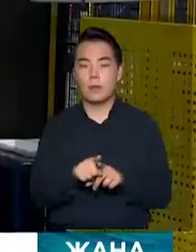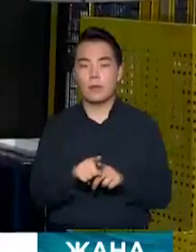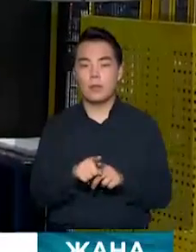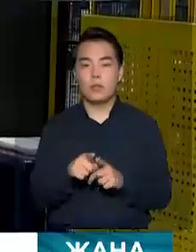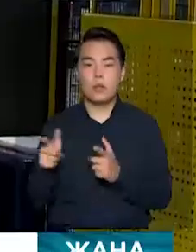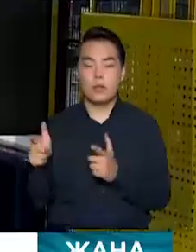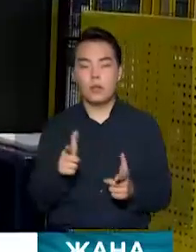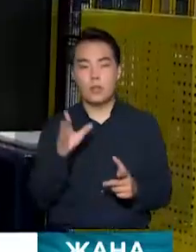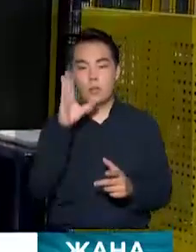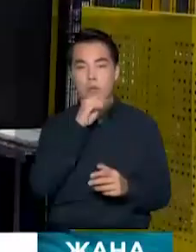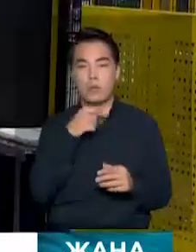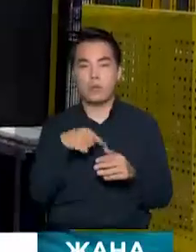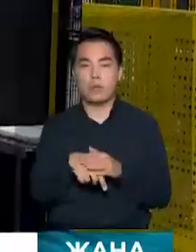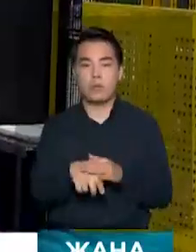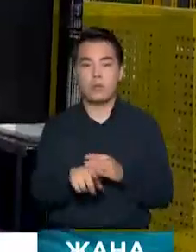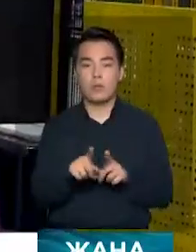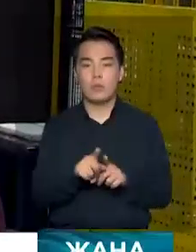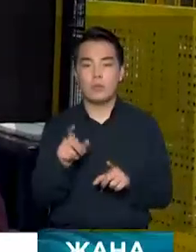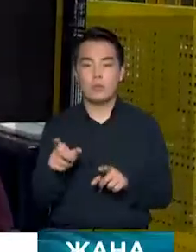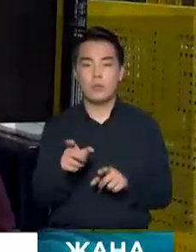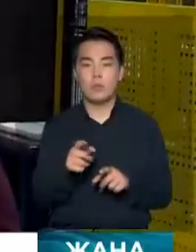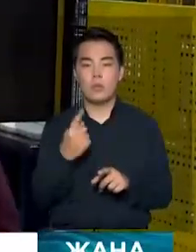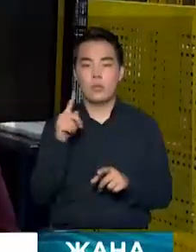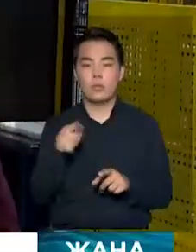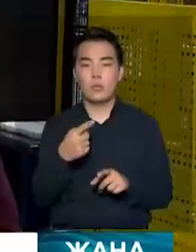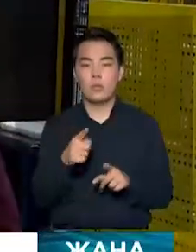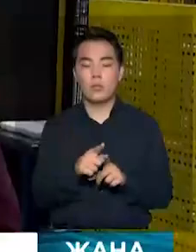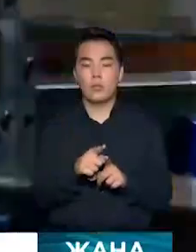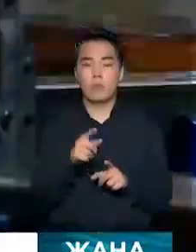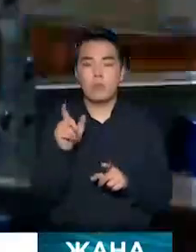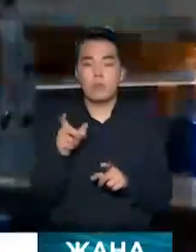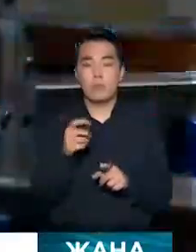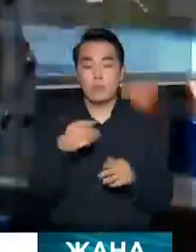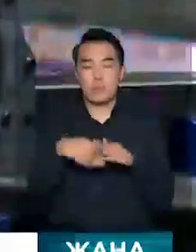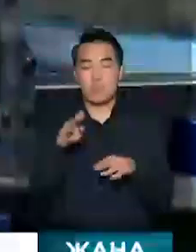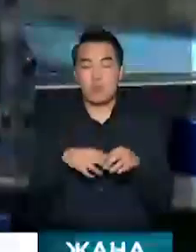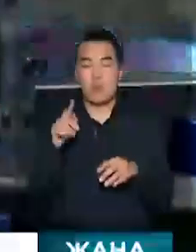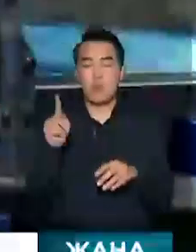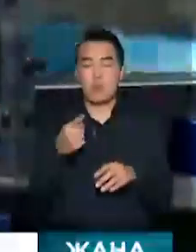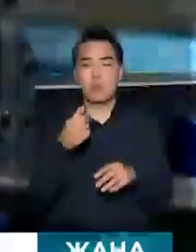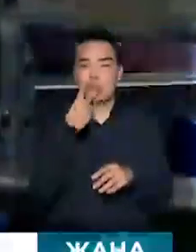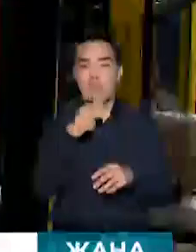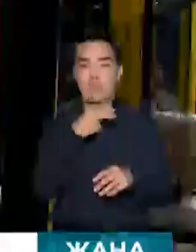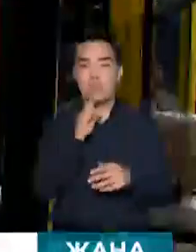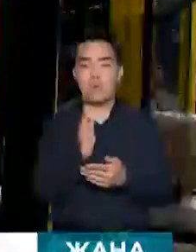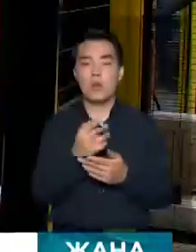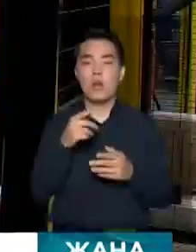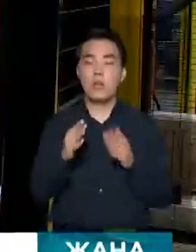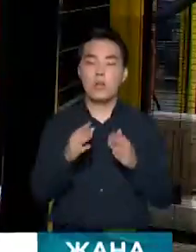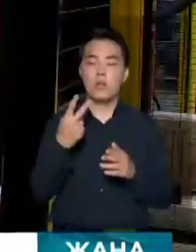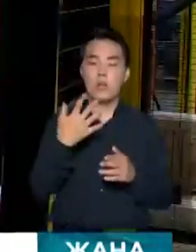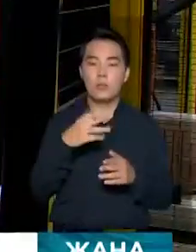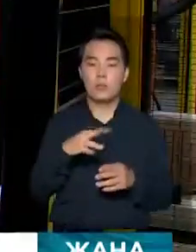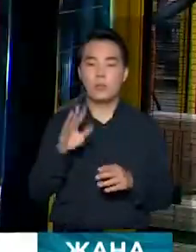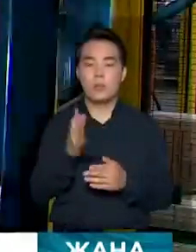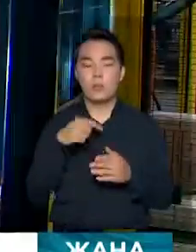дайындап береді, ал бұған дейін ол үшін адам күшімен бір сағат уақыт кеткен. Соңғы жылдары Қазақстанда да автомобиль құрастыру саласы дамып